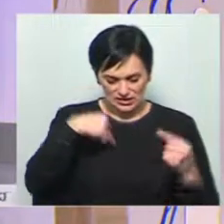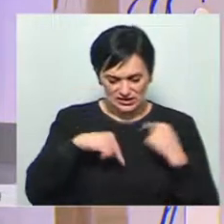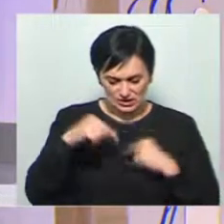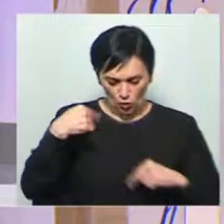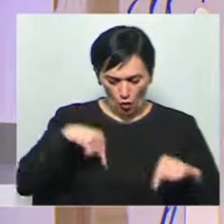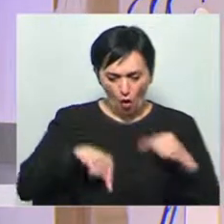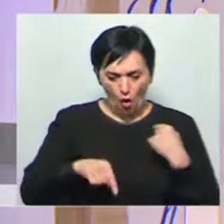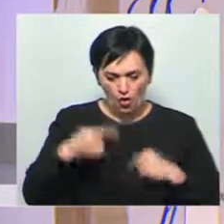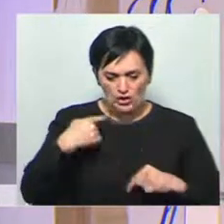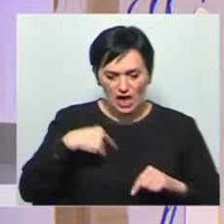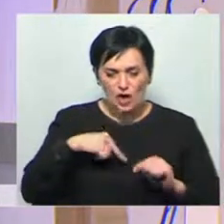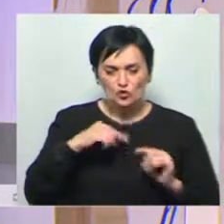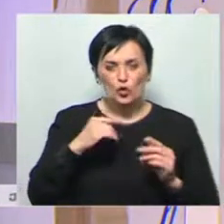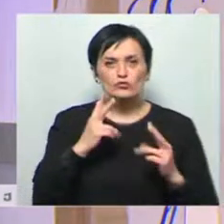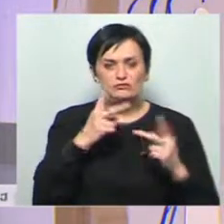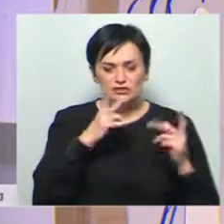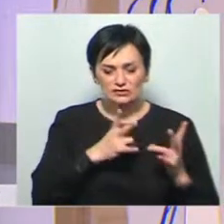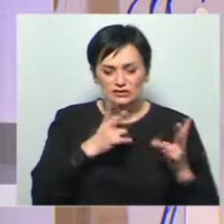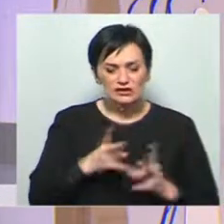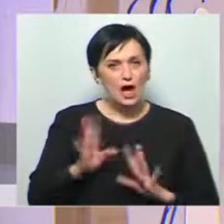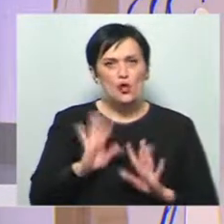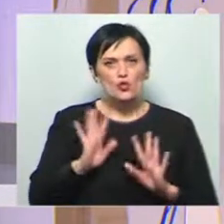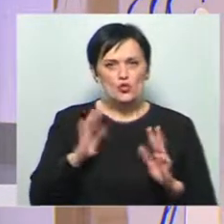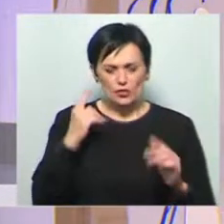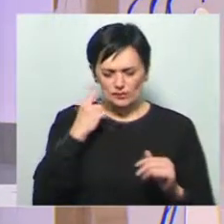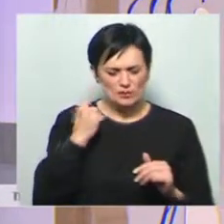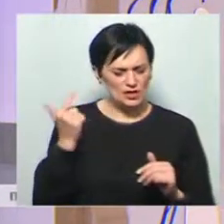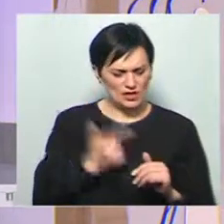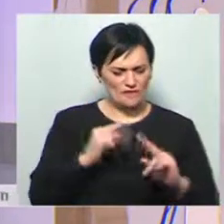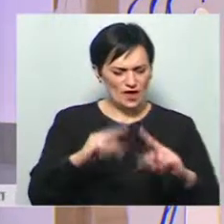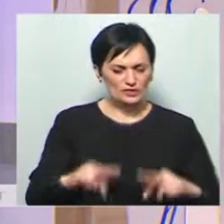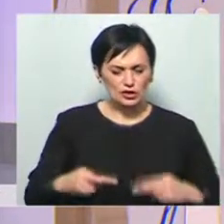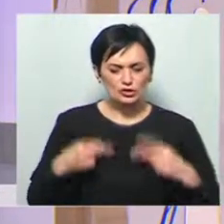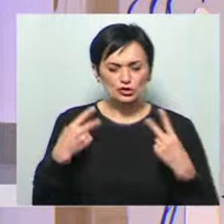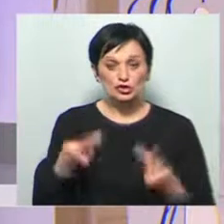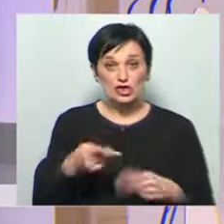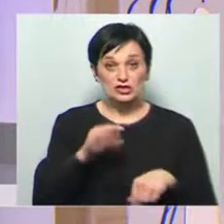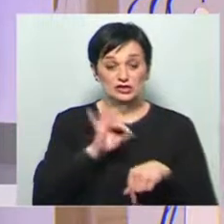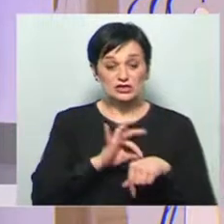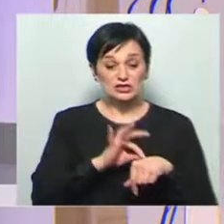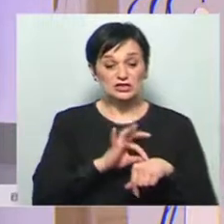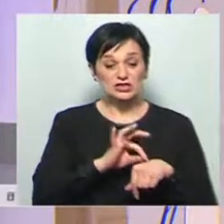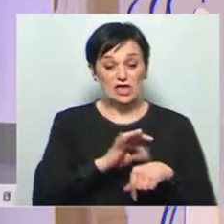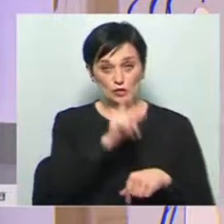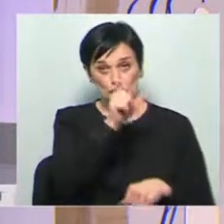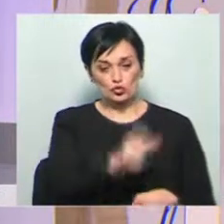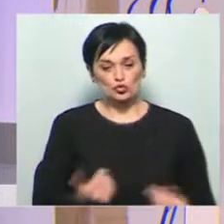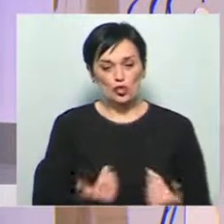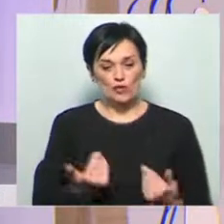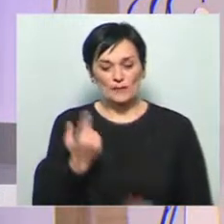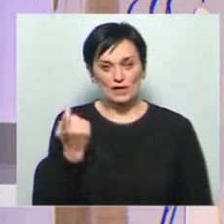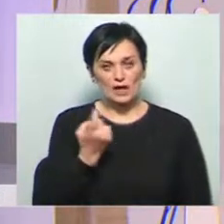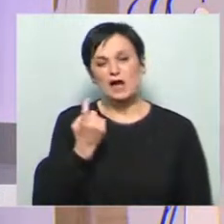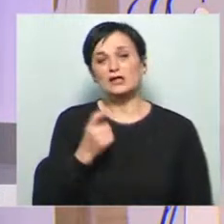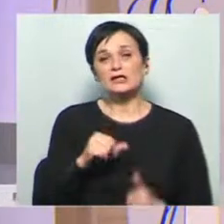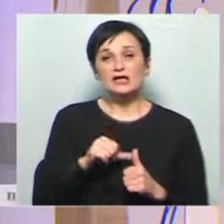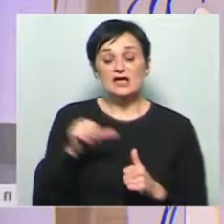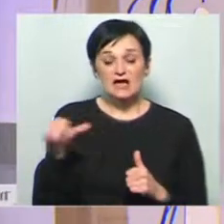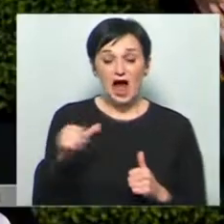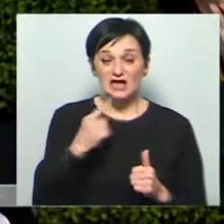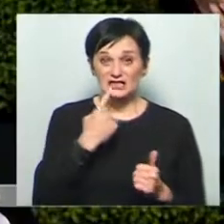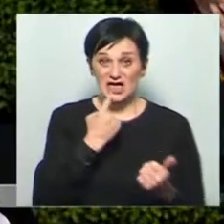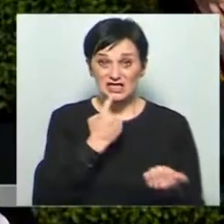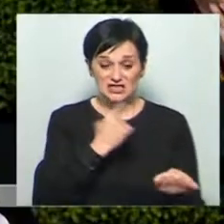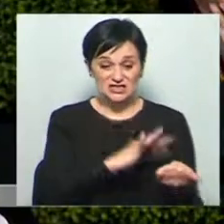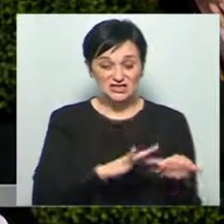ან ორგანო დააზარალოს, არამედ მკვეთრად შეცვალოს ამ დიაგნოზის მქონე ადამიანის ცხოვრების ხარისხიც. გარდა